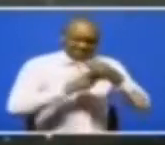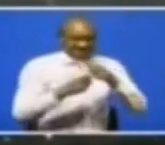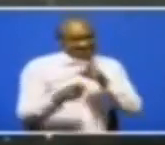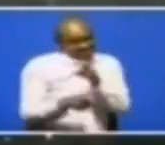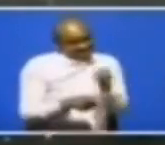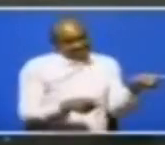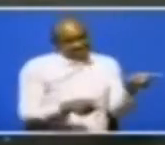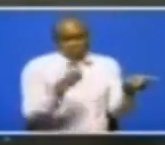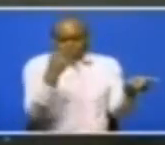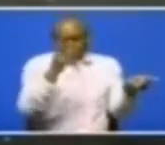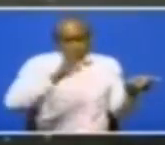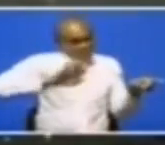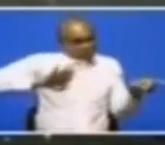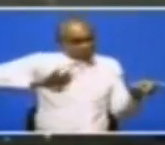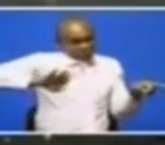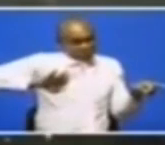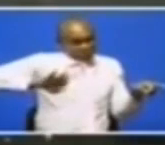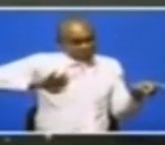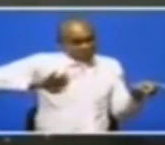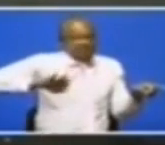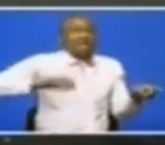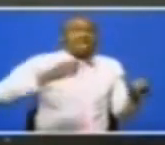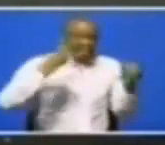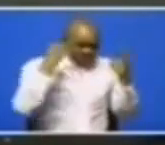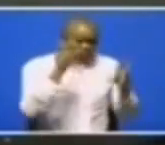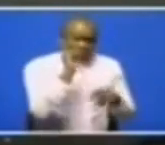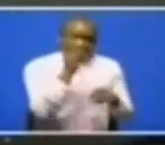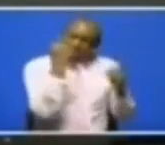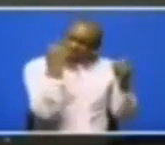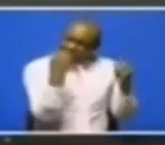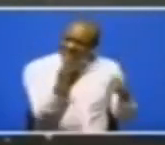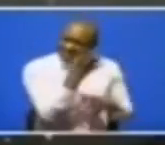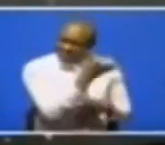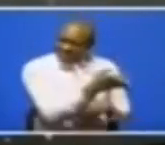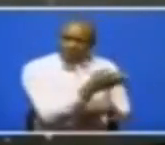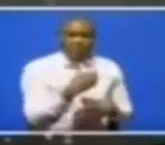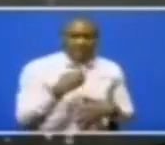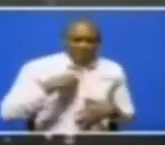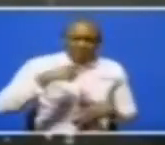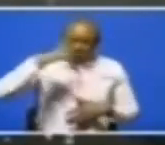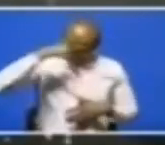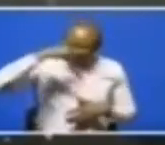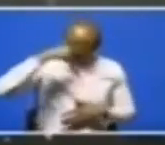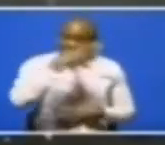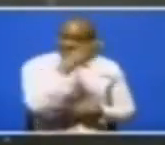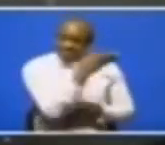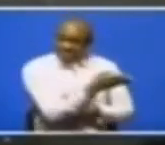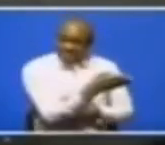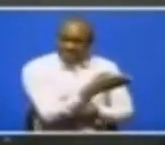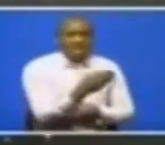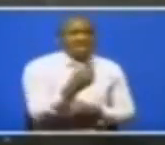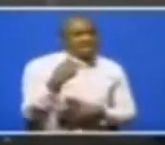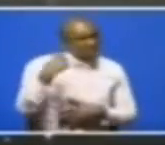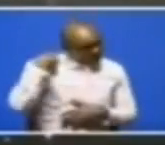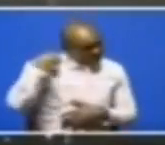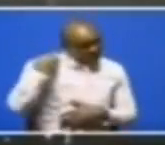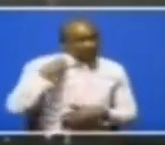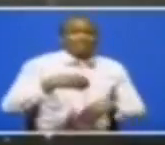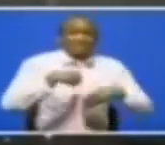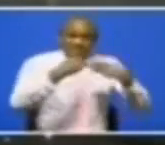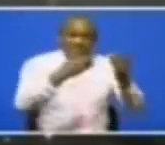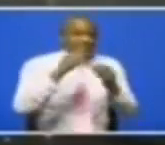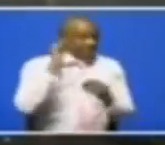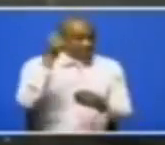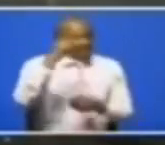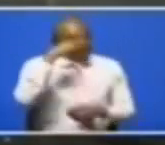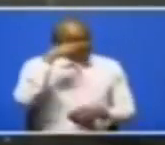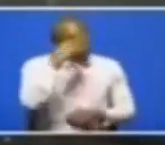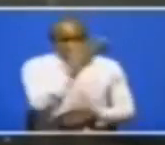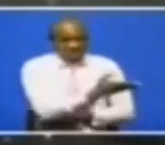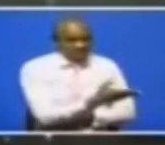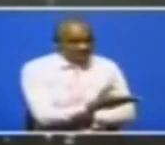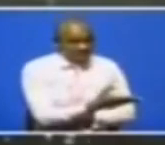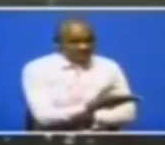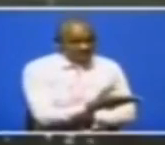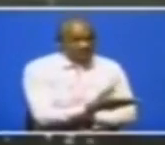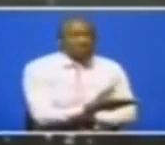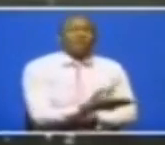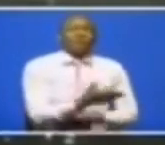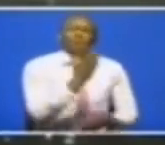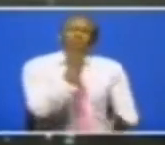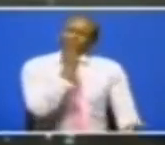sita. Na wengi wao ukiangalia, kama kuna sera ambazo jana nimewapa wa Kenya